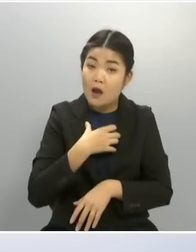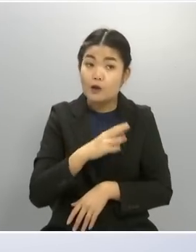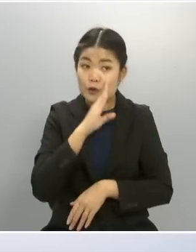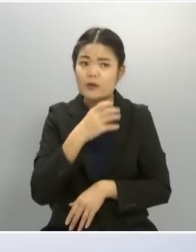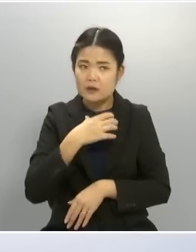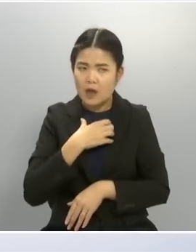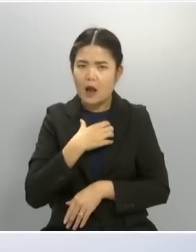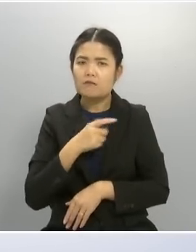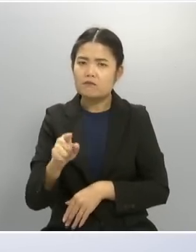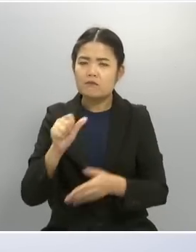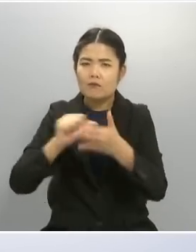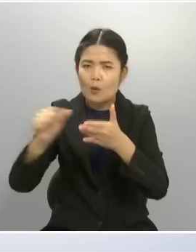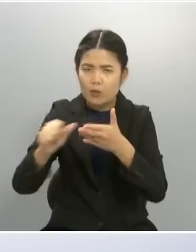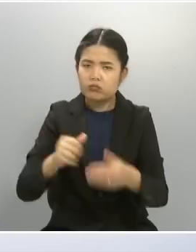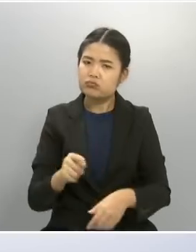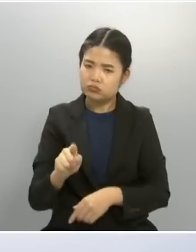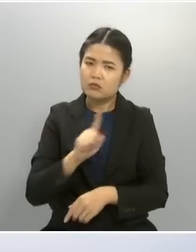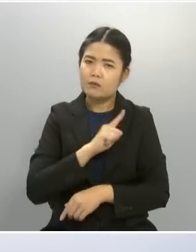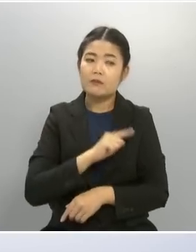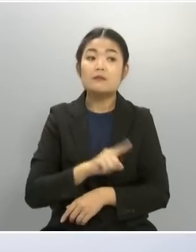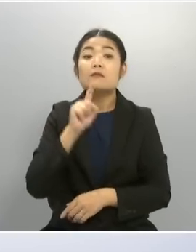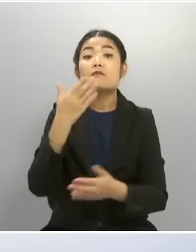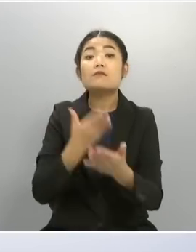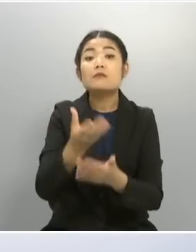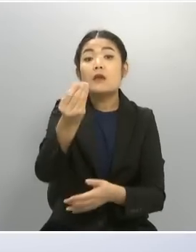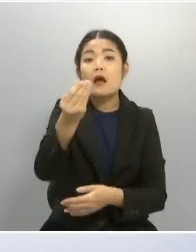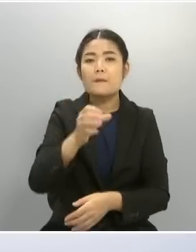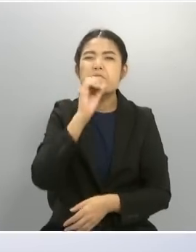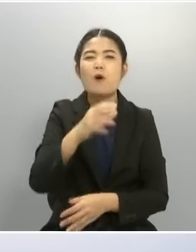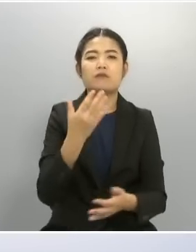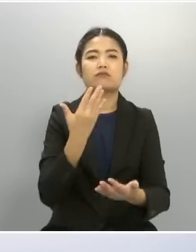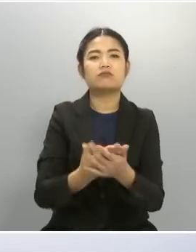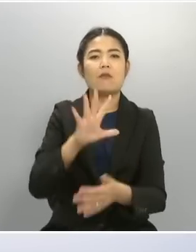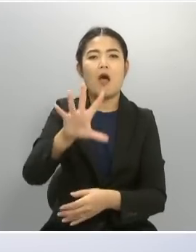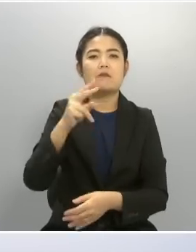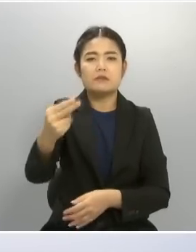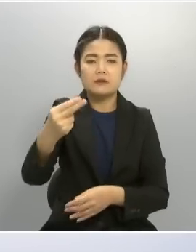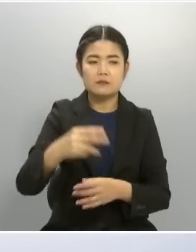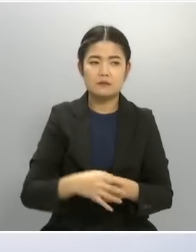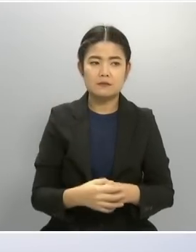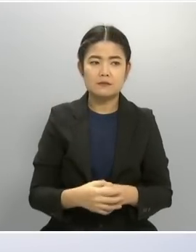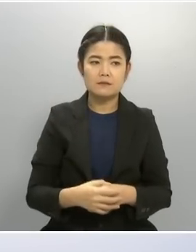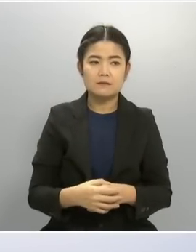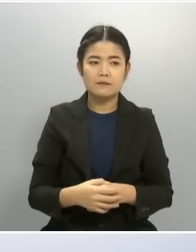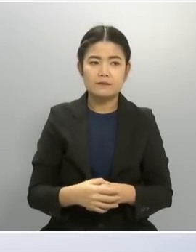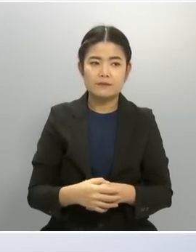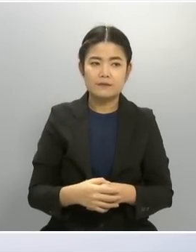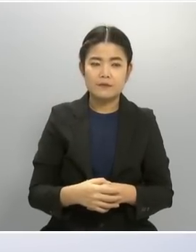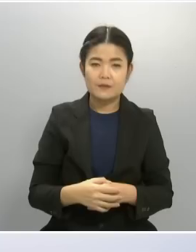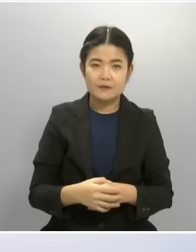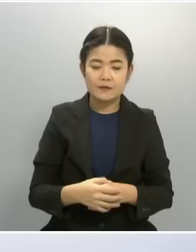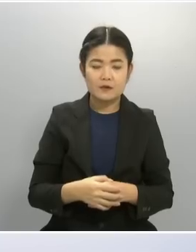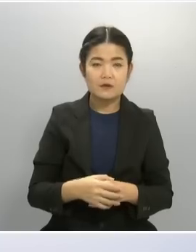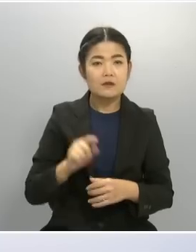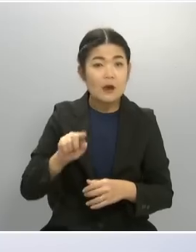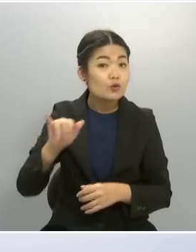นี่มาเคลียร์คลิปของพี่ทางฝั่งนี้บอกกี่บาทครับ 50,000บาทมีสายเรียกเข้าใจอีกคนนึงเปิดอะไรก็ว่าไป